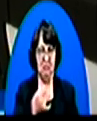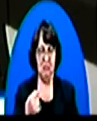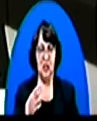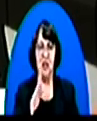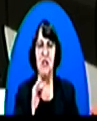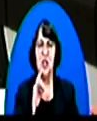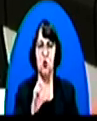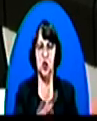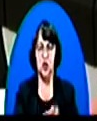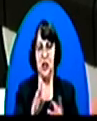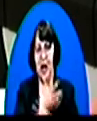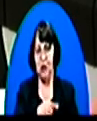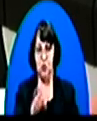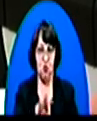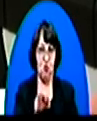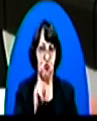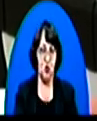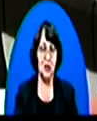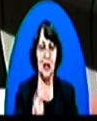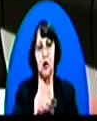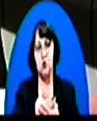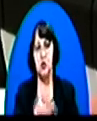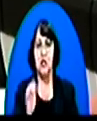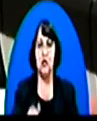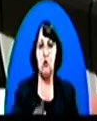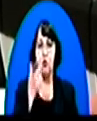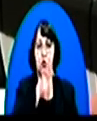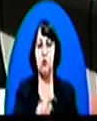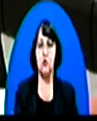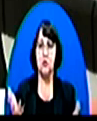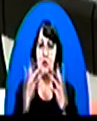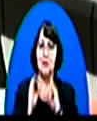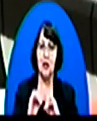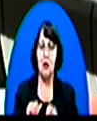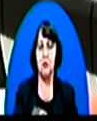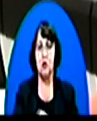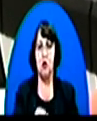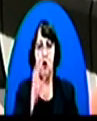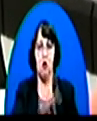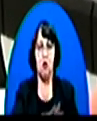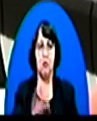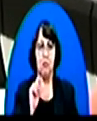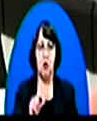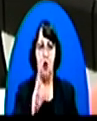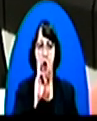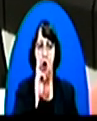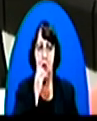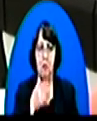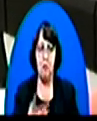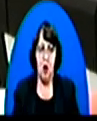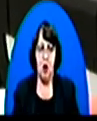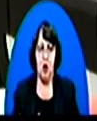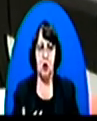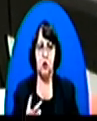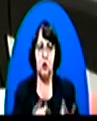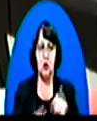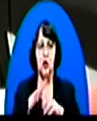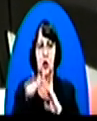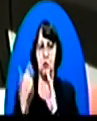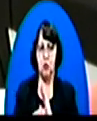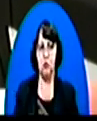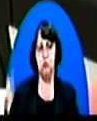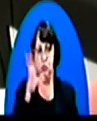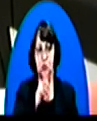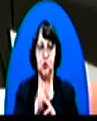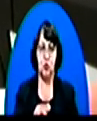өвчин. Бид сайн дурын идэвхтнүүдийг бэлтгэх, орлого багтай, хоол хүнсний хомсдолд байгаа айл өрхүүдэд туслах энэ